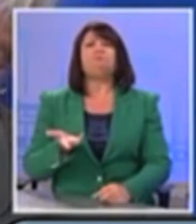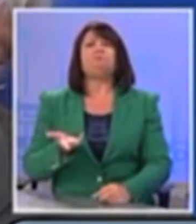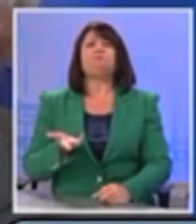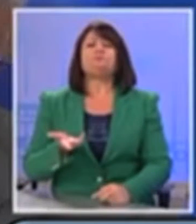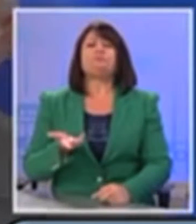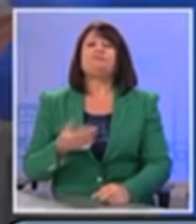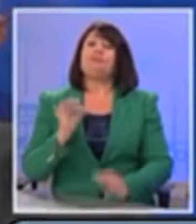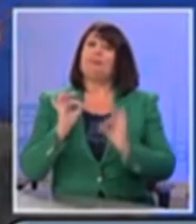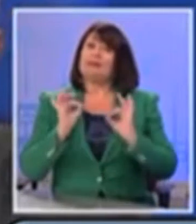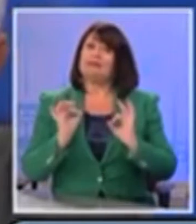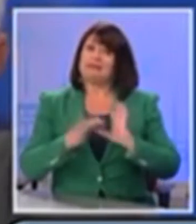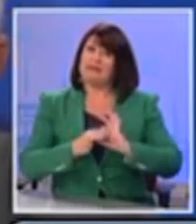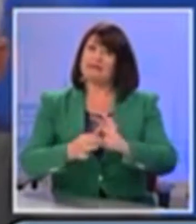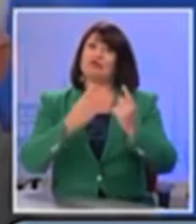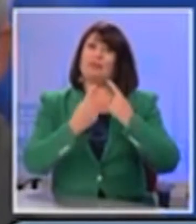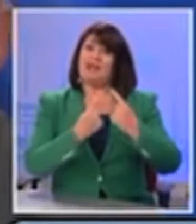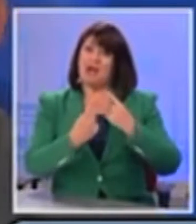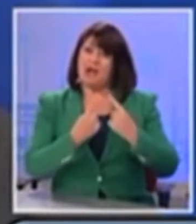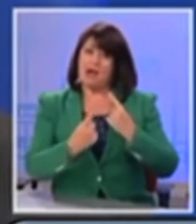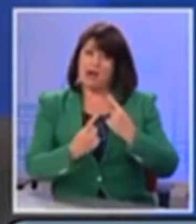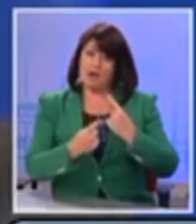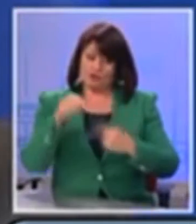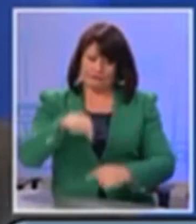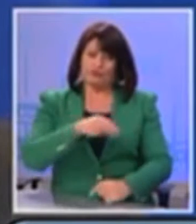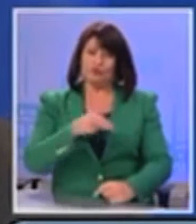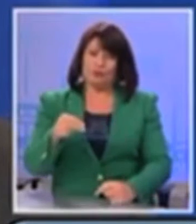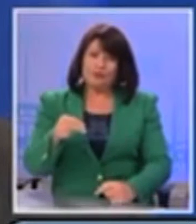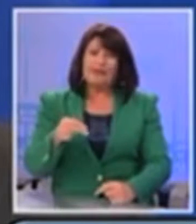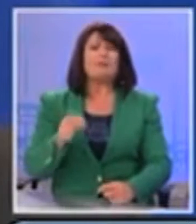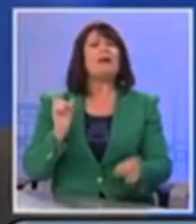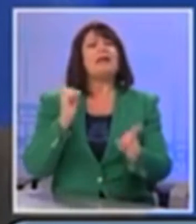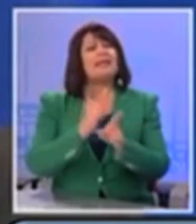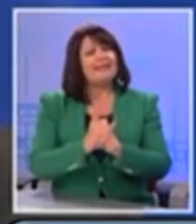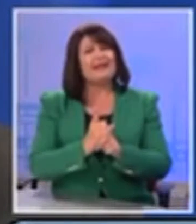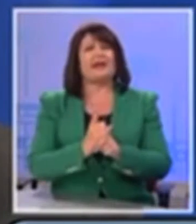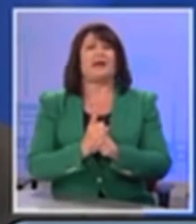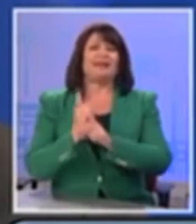dialogue. Une série d'organismes spécialisés des Nations Unies et